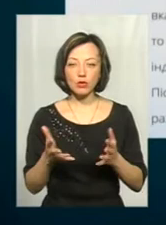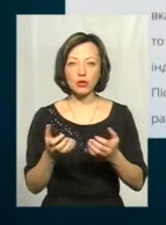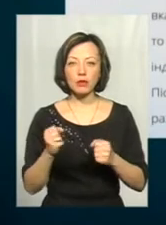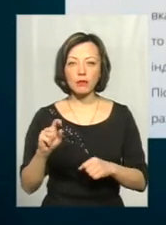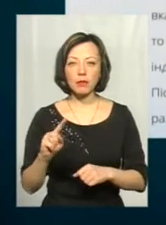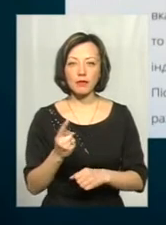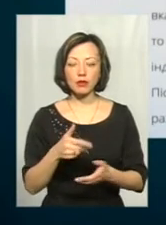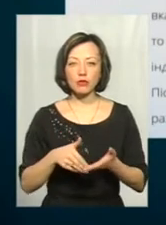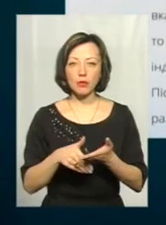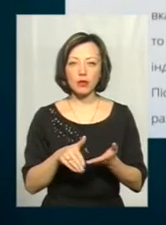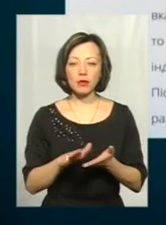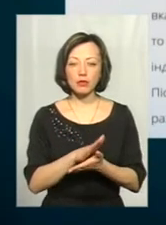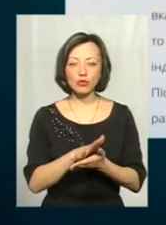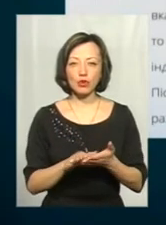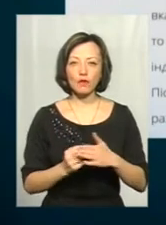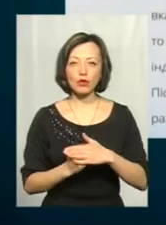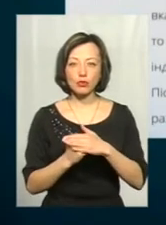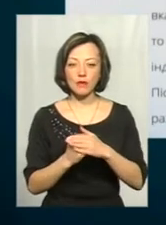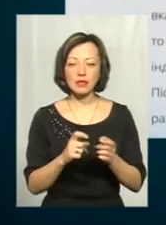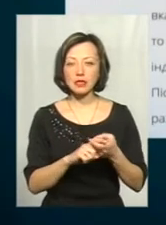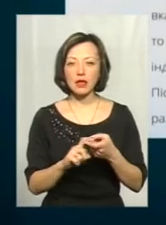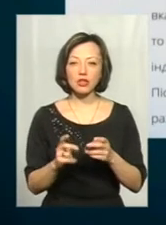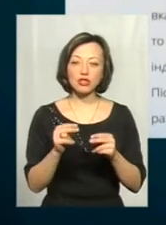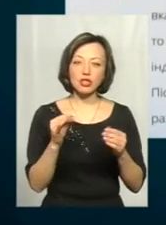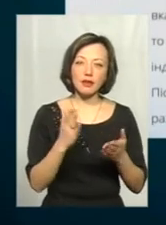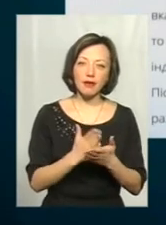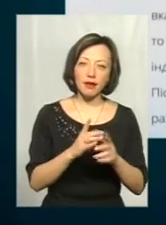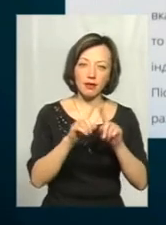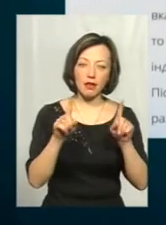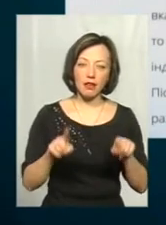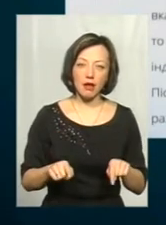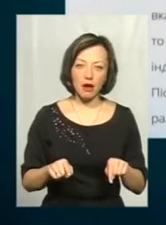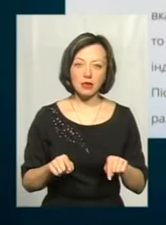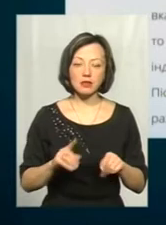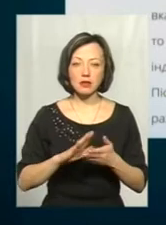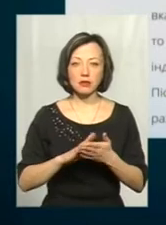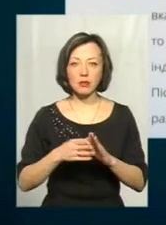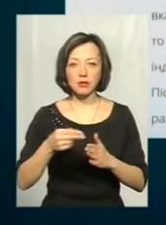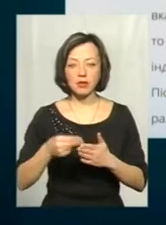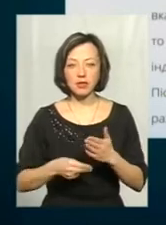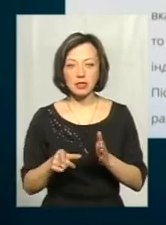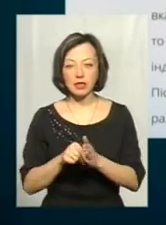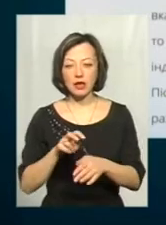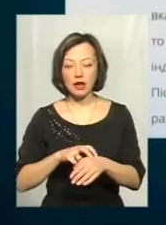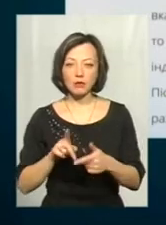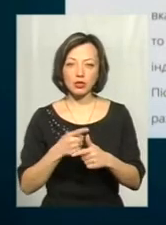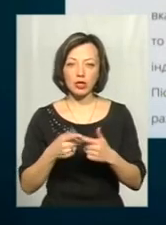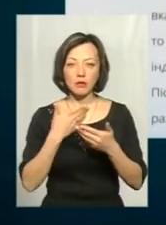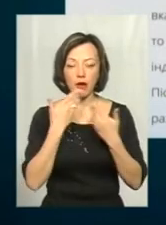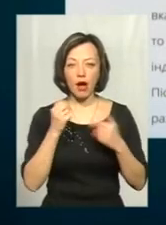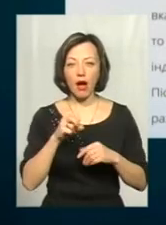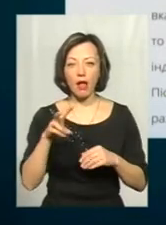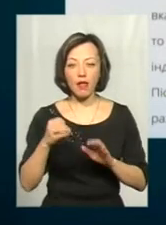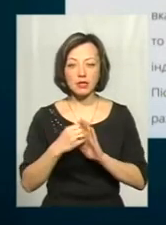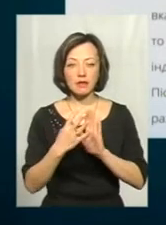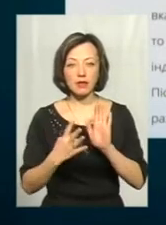медичну допомогу на безкоштовній основі, незалежно від того, чи є в них декларація укладена із лікарем, чи немає. Але з